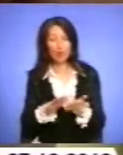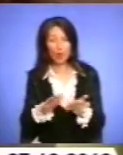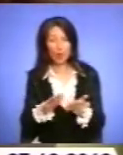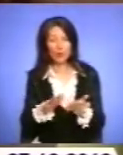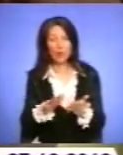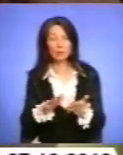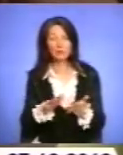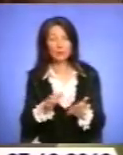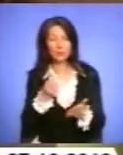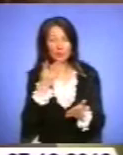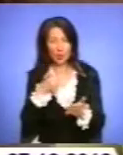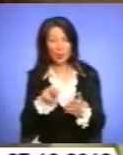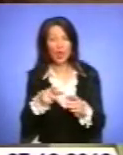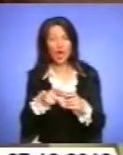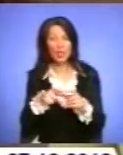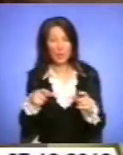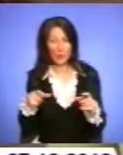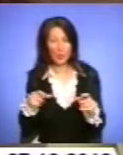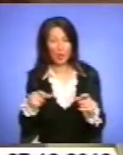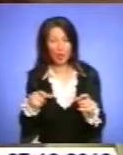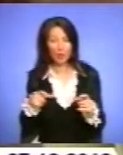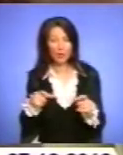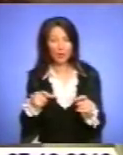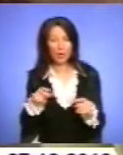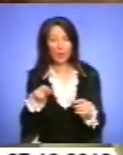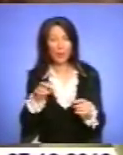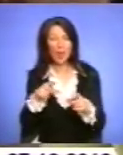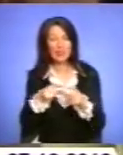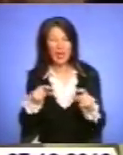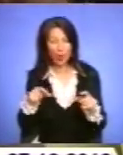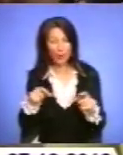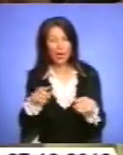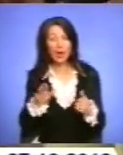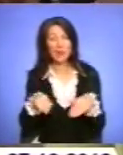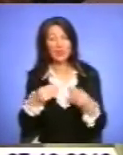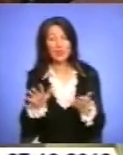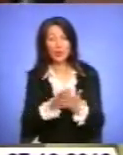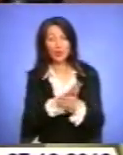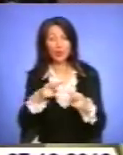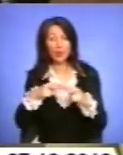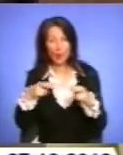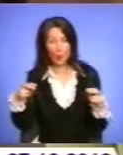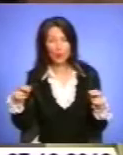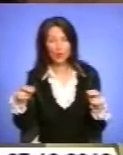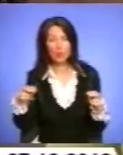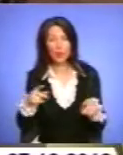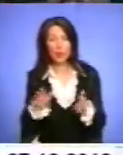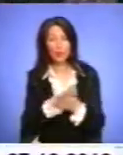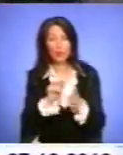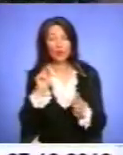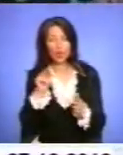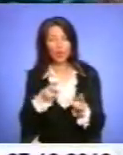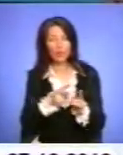при тому, коли вони купляють проїзний документ по талонах, їм надається безкоштовно постіль і безкоштовно чай в поїзді.